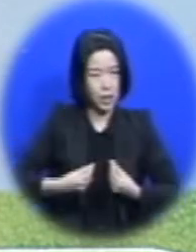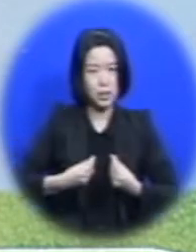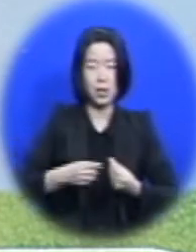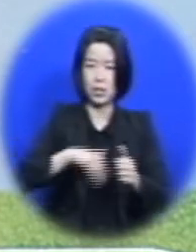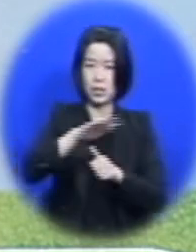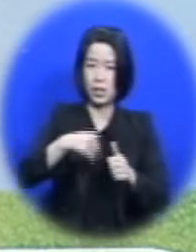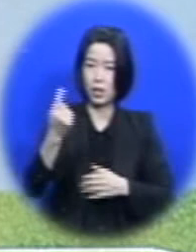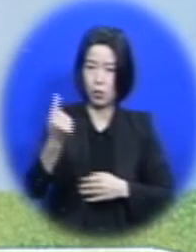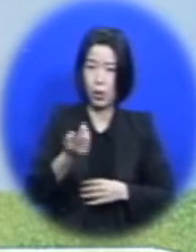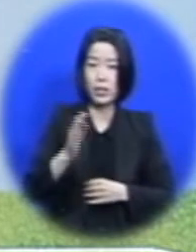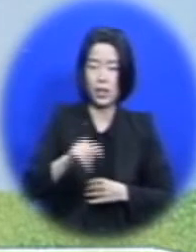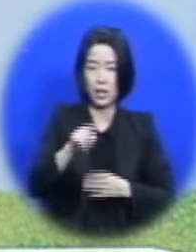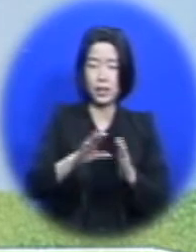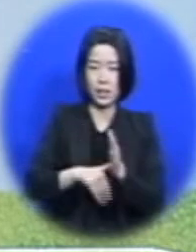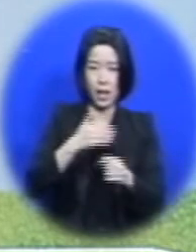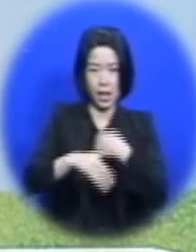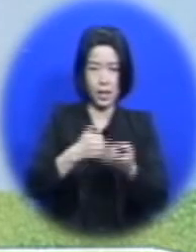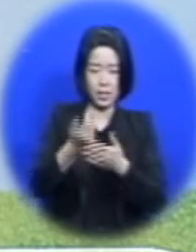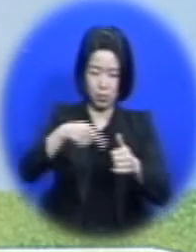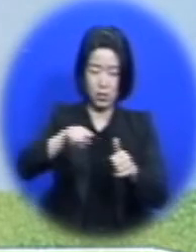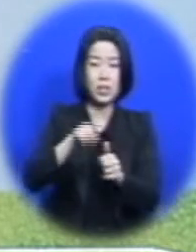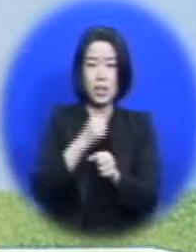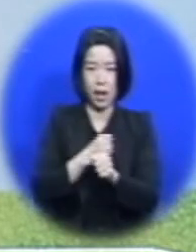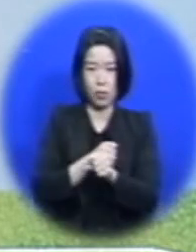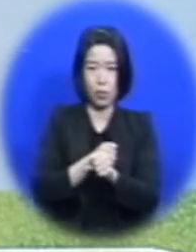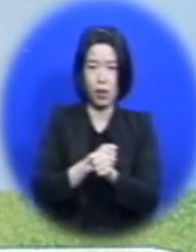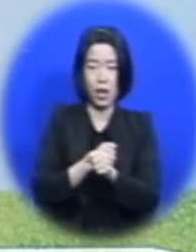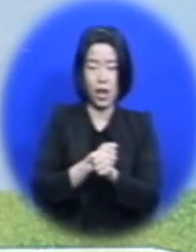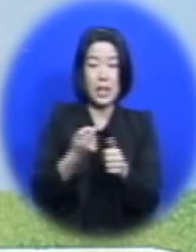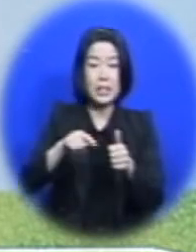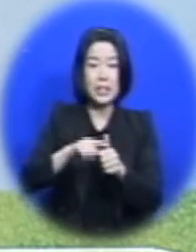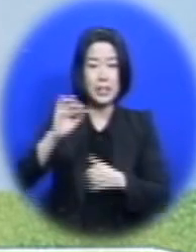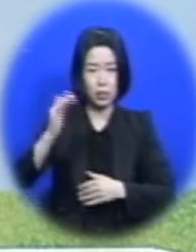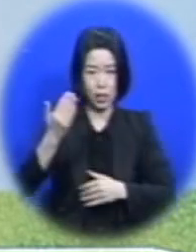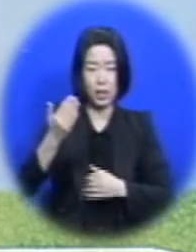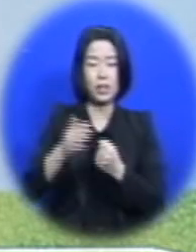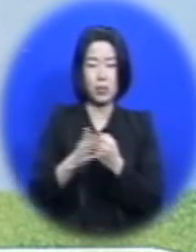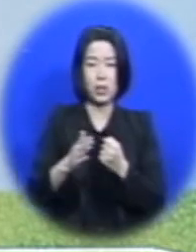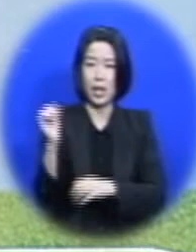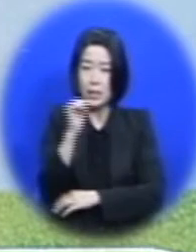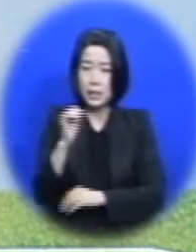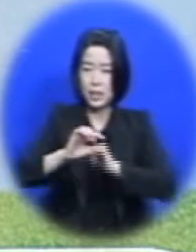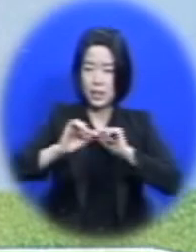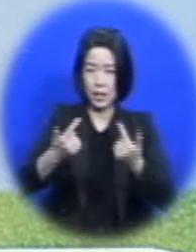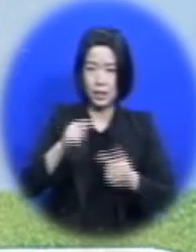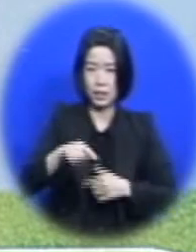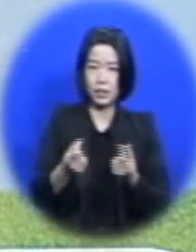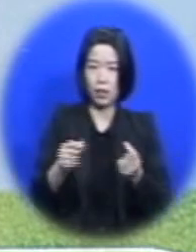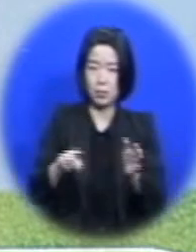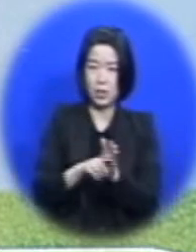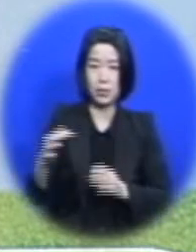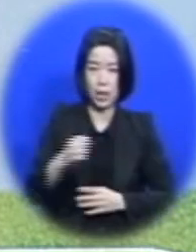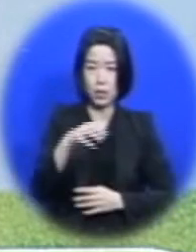그때 하나님 의지하고 의지가 되니까 분 들리지 않는 그런 믿음을 가지